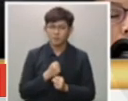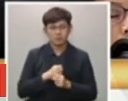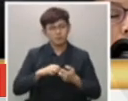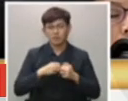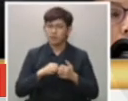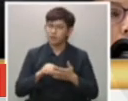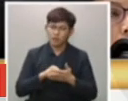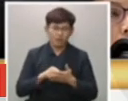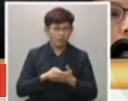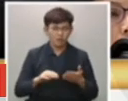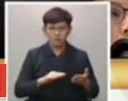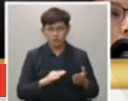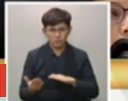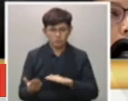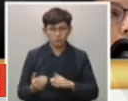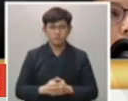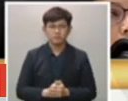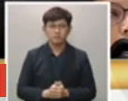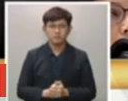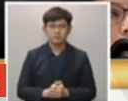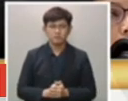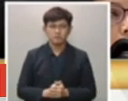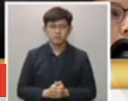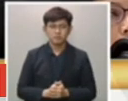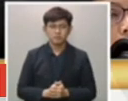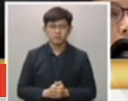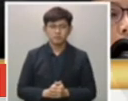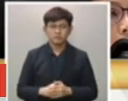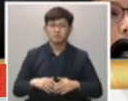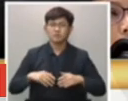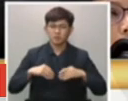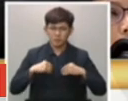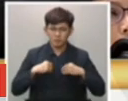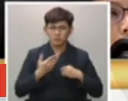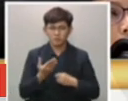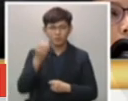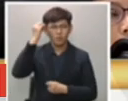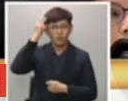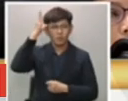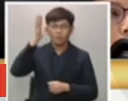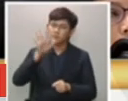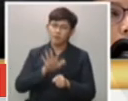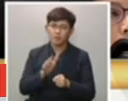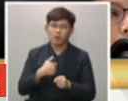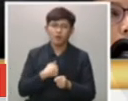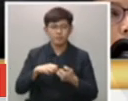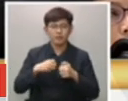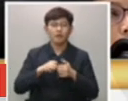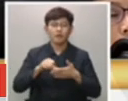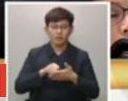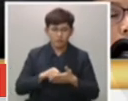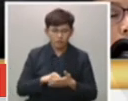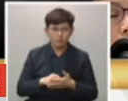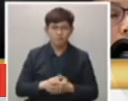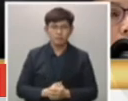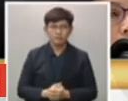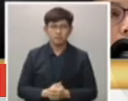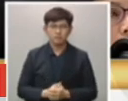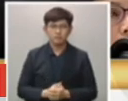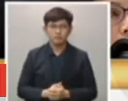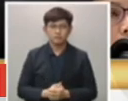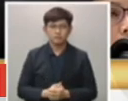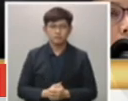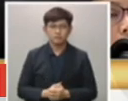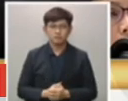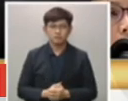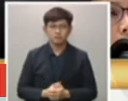ไขปัญหาเศรษฐกิจให้กับประเทศต้องยอมรับว่าท่านไม่มีความรู้เพียงพอในการแก้ไขปัญหาเศรษฐกิจท่าน